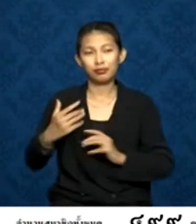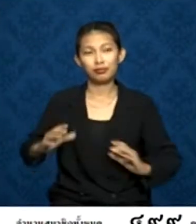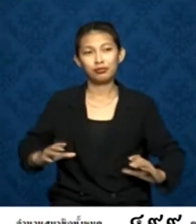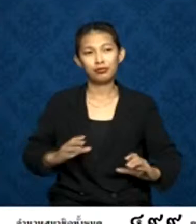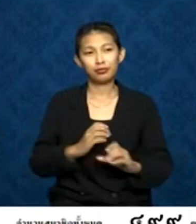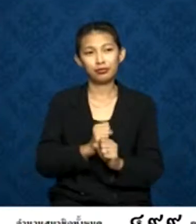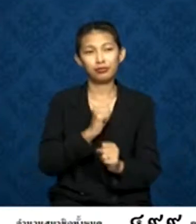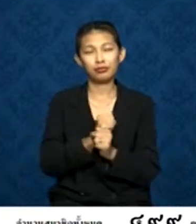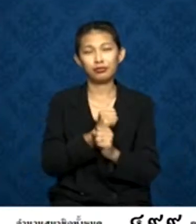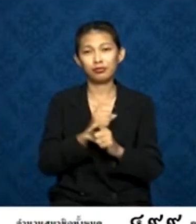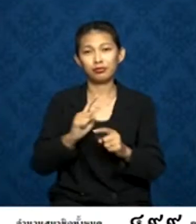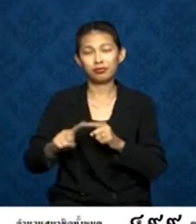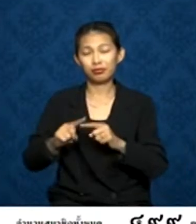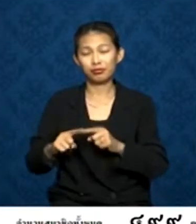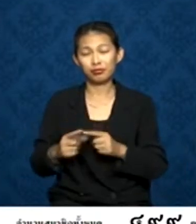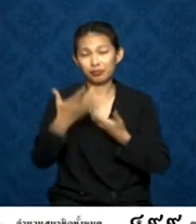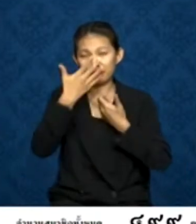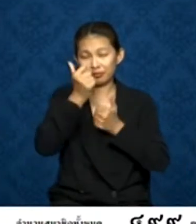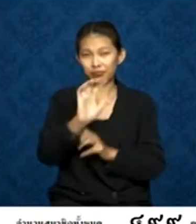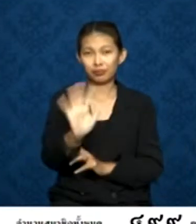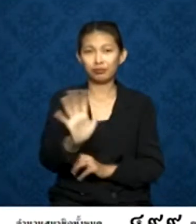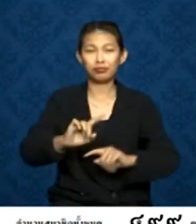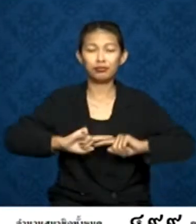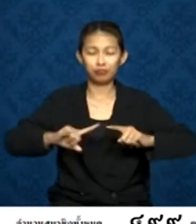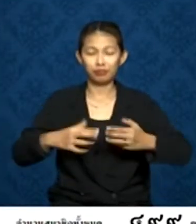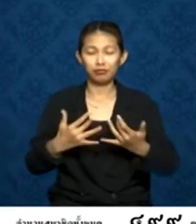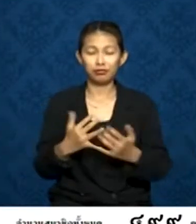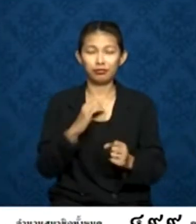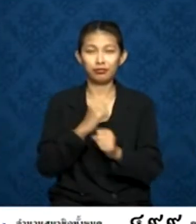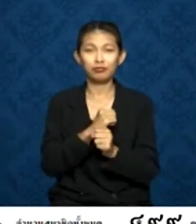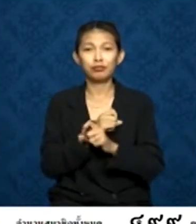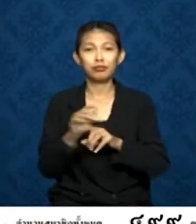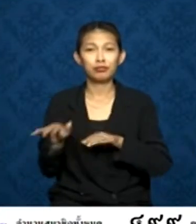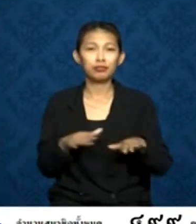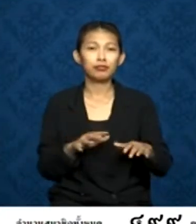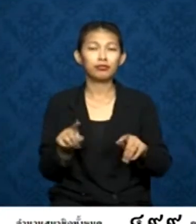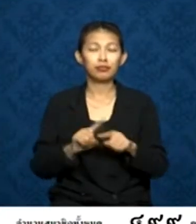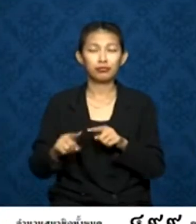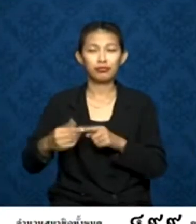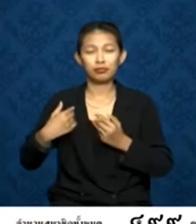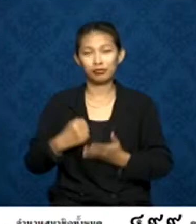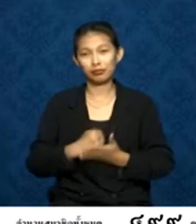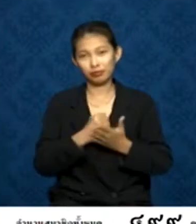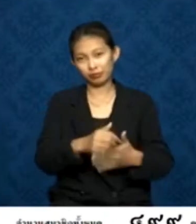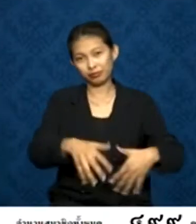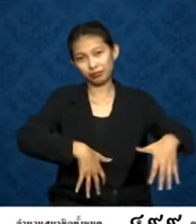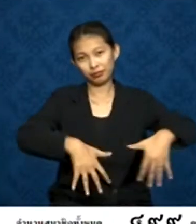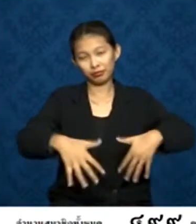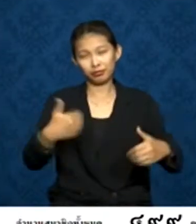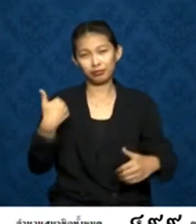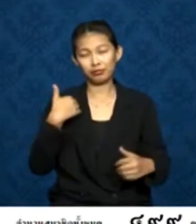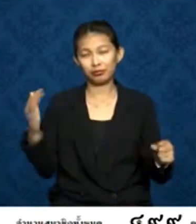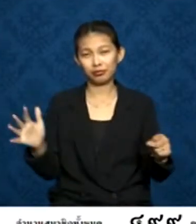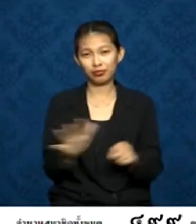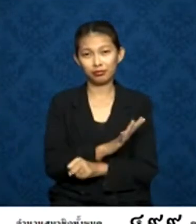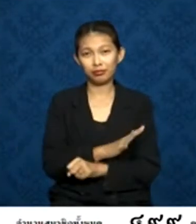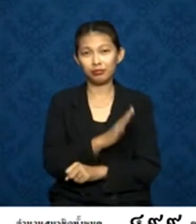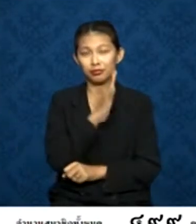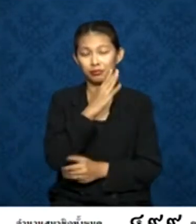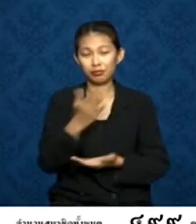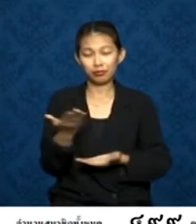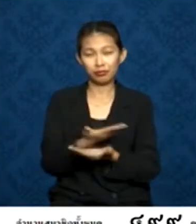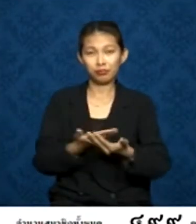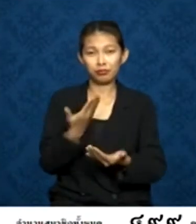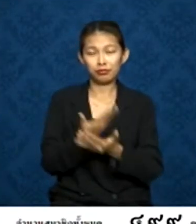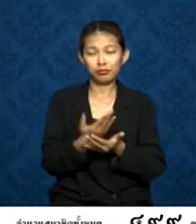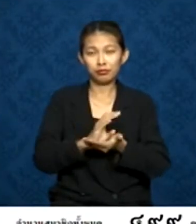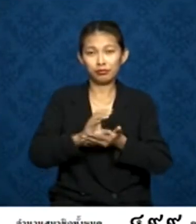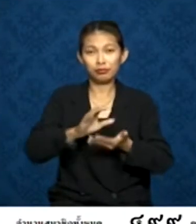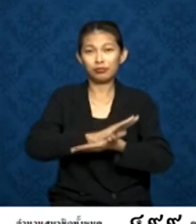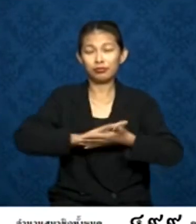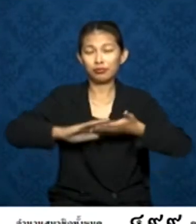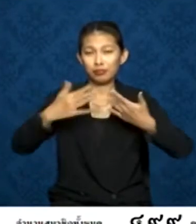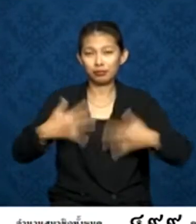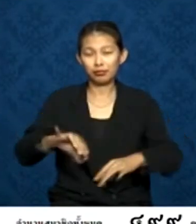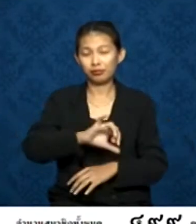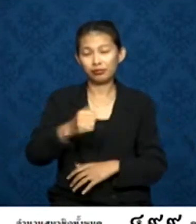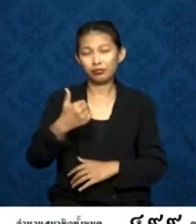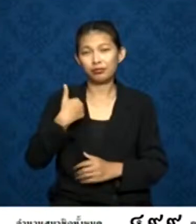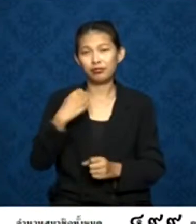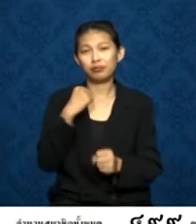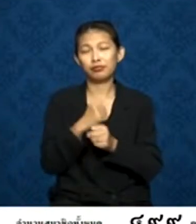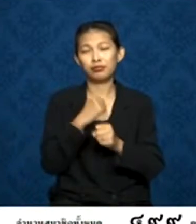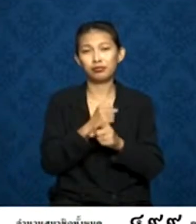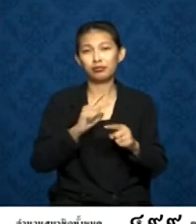ก